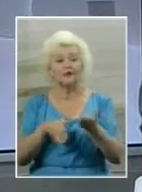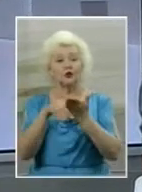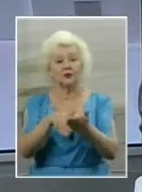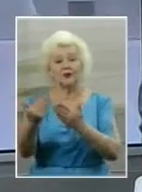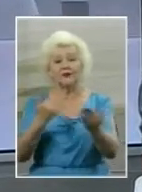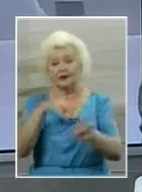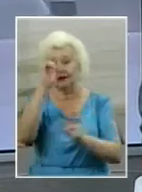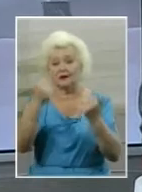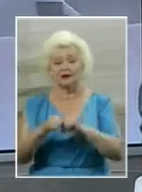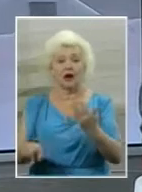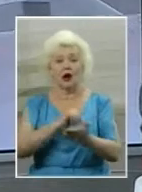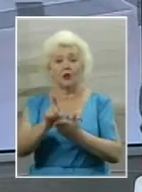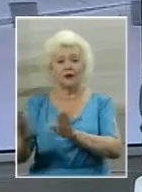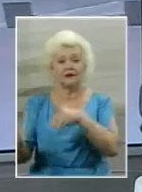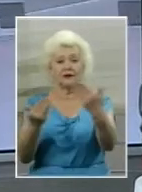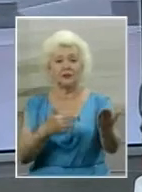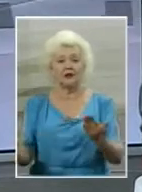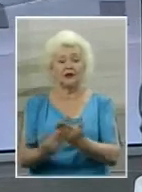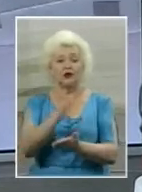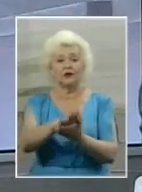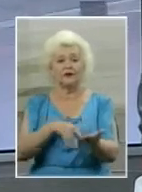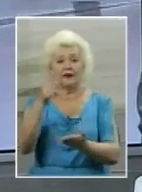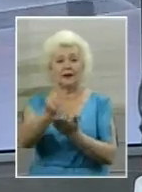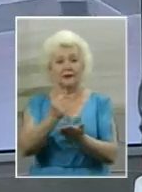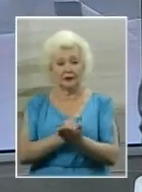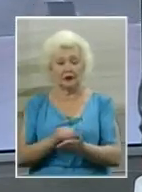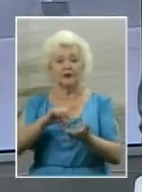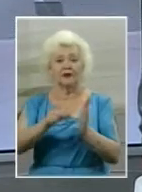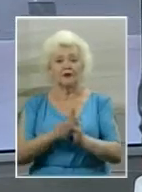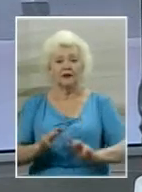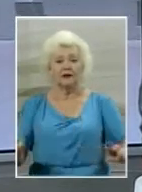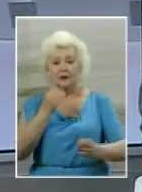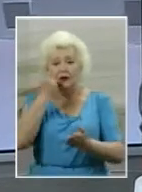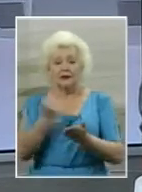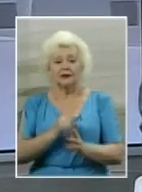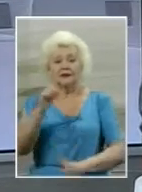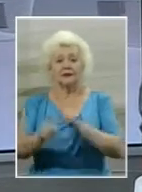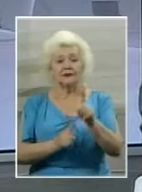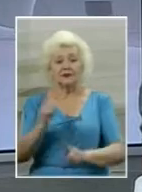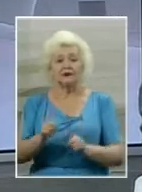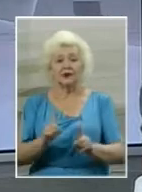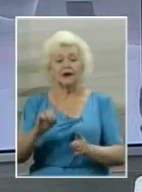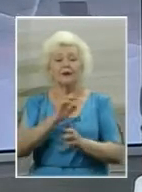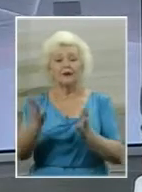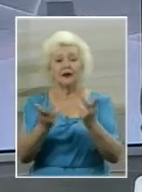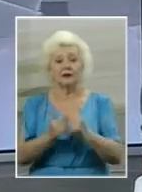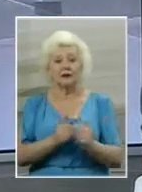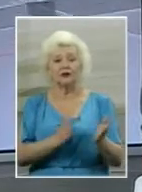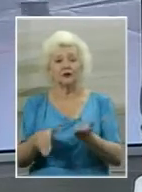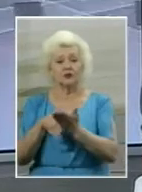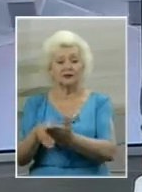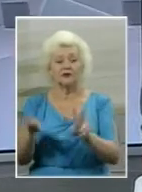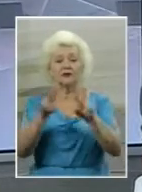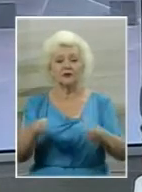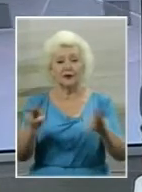від держави, мають подати нові заяви та декларації. У Кабміні затвердили зміни в порядку нарахування субсидій. В них розбиралася